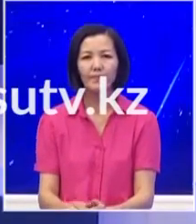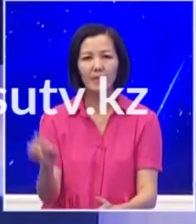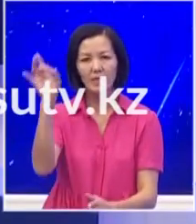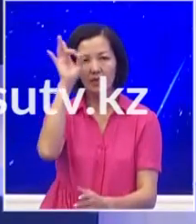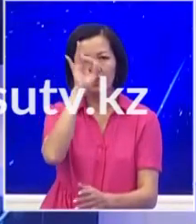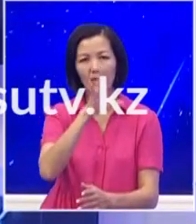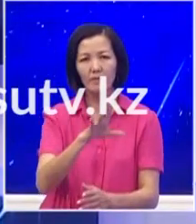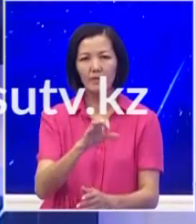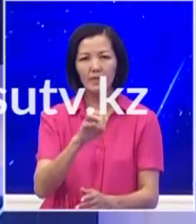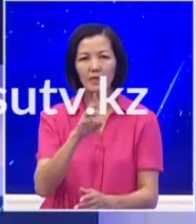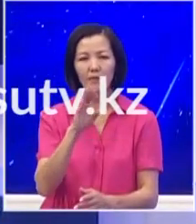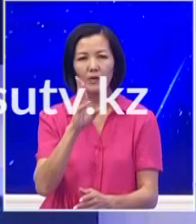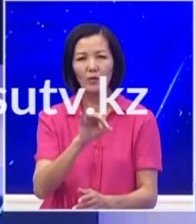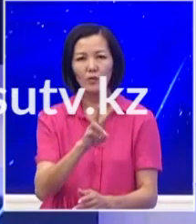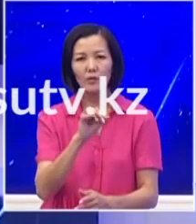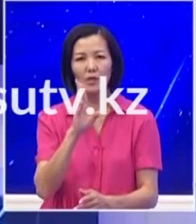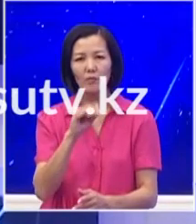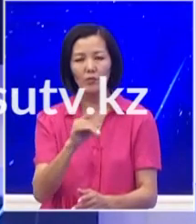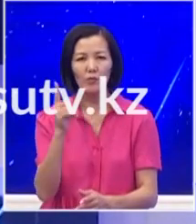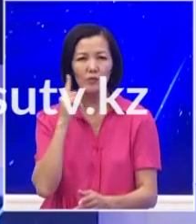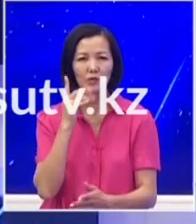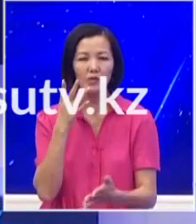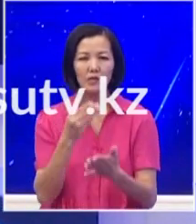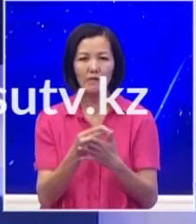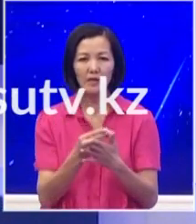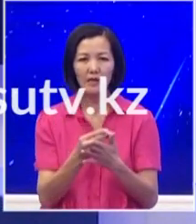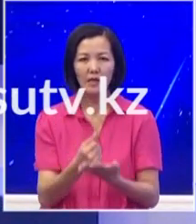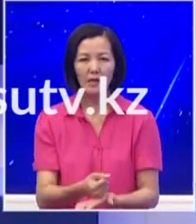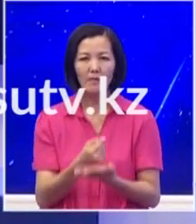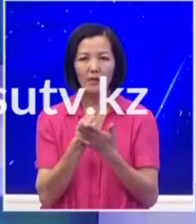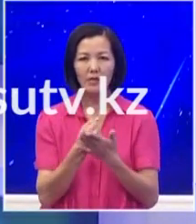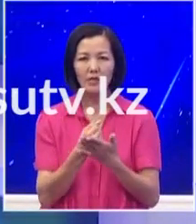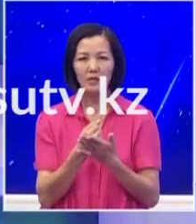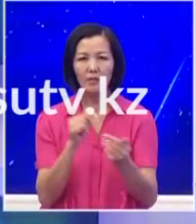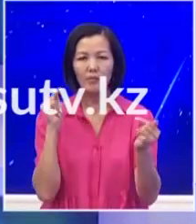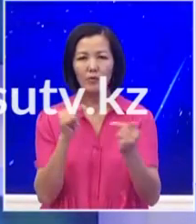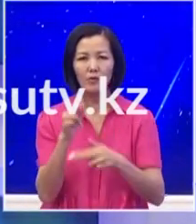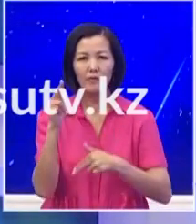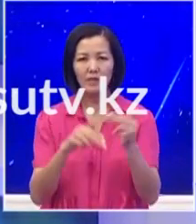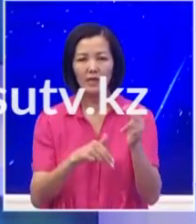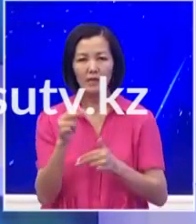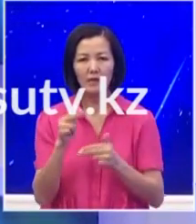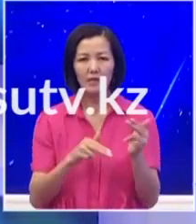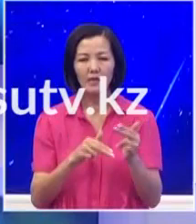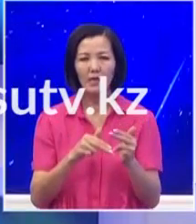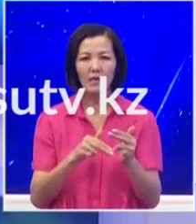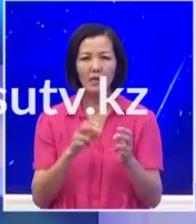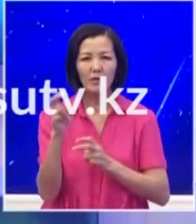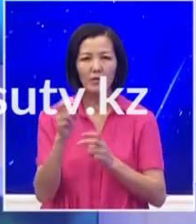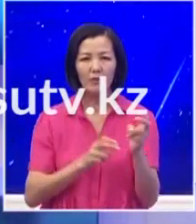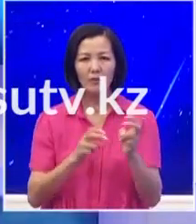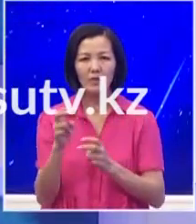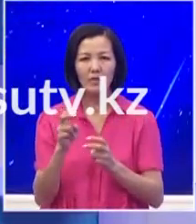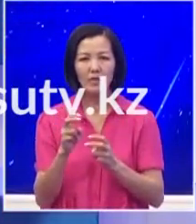Знаменитый уроженец Степногорска Нурлан Сабуров услышал своих земляков и поддержал их в протесте против строительства предприятия по